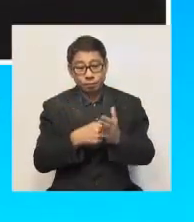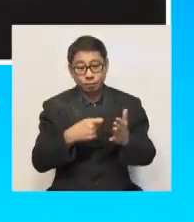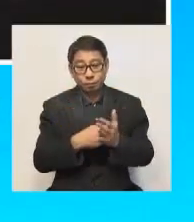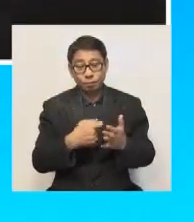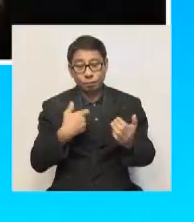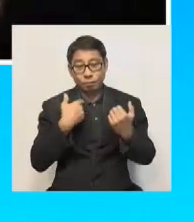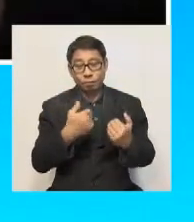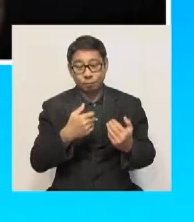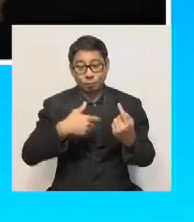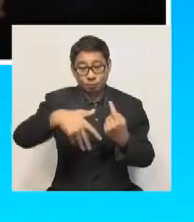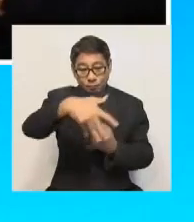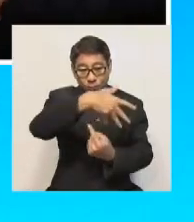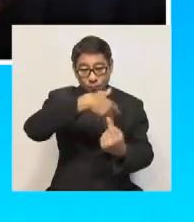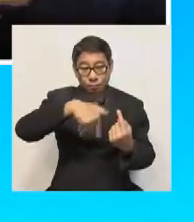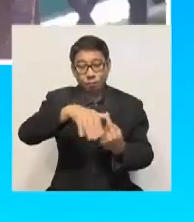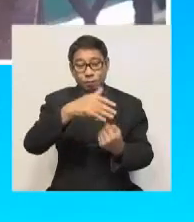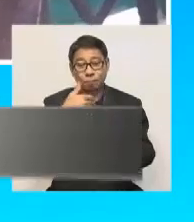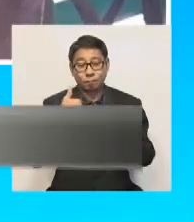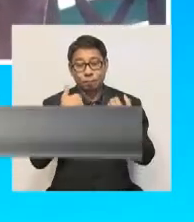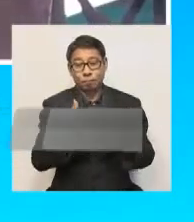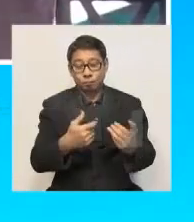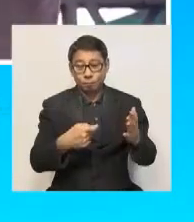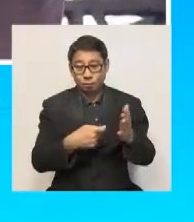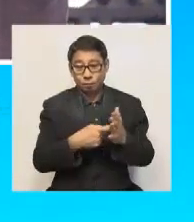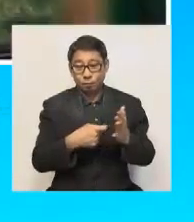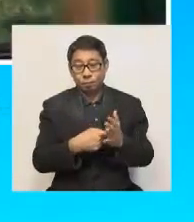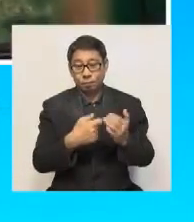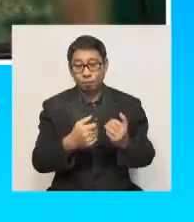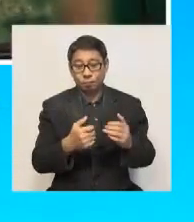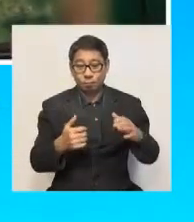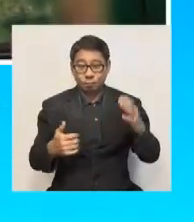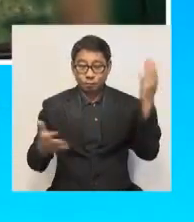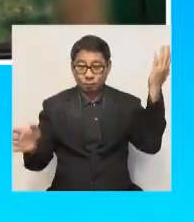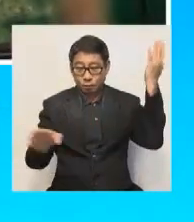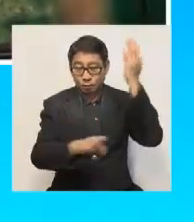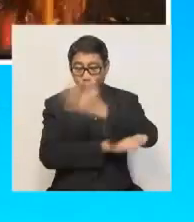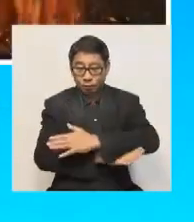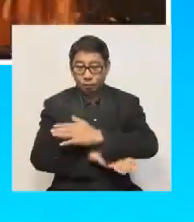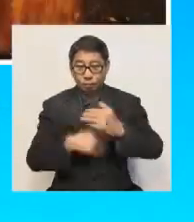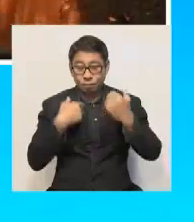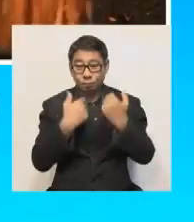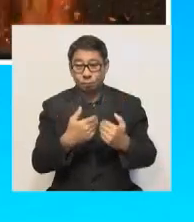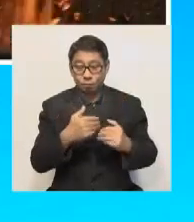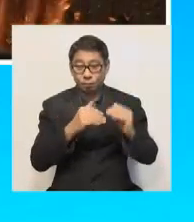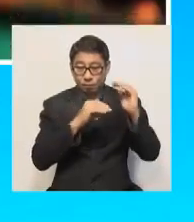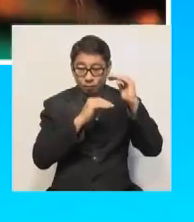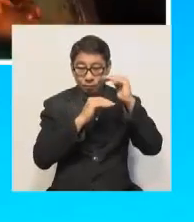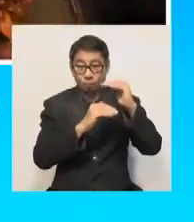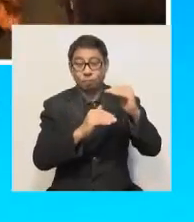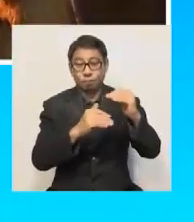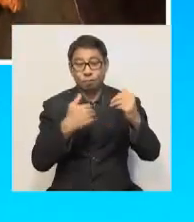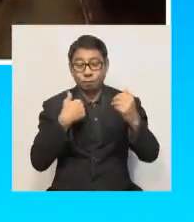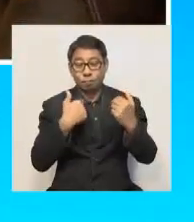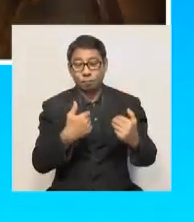ยละ 14-15 ส่งผลให้มีปาล์มน้ำมันในสต็อกเพิ่มสูงถึงกว่า 600,000 ตันจากปกติค่ะที่มี